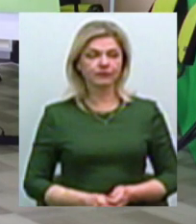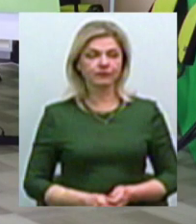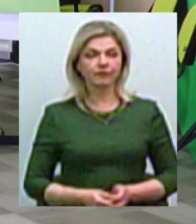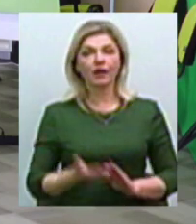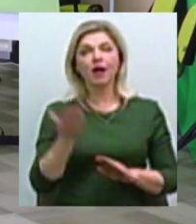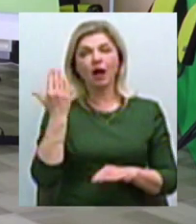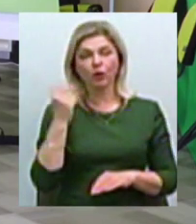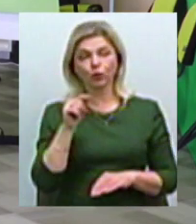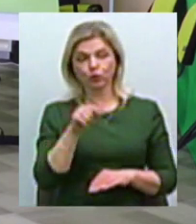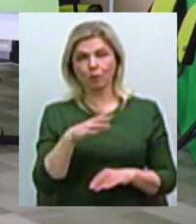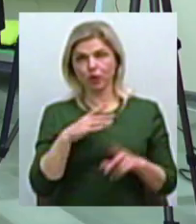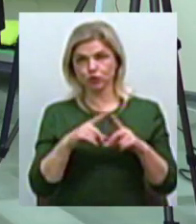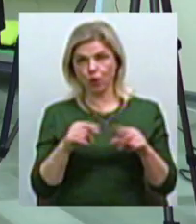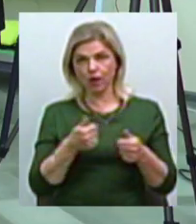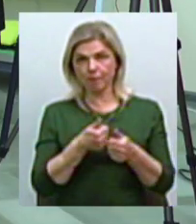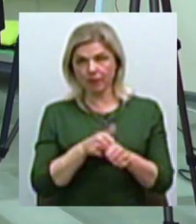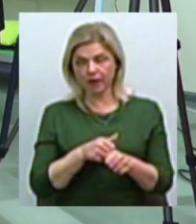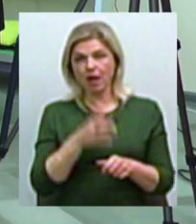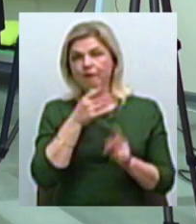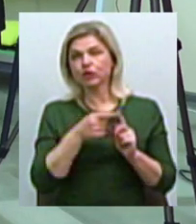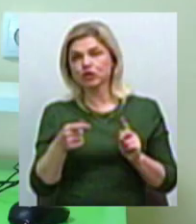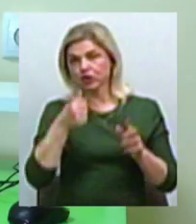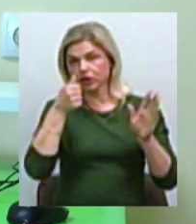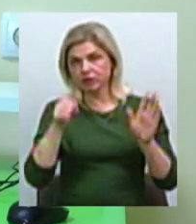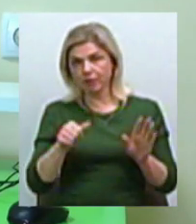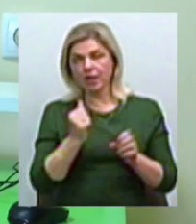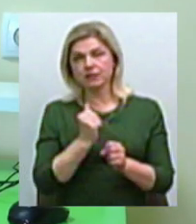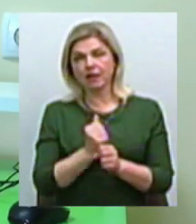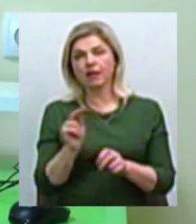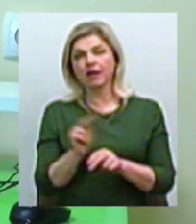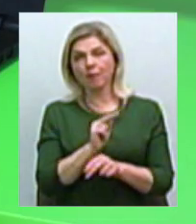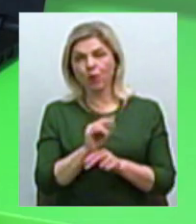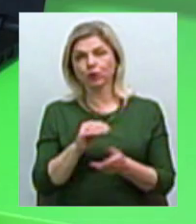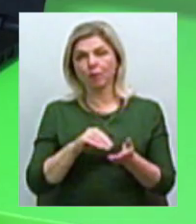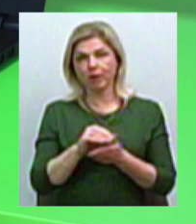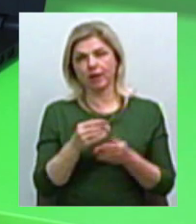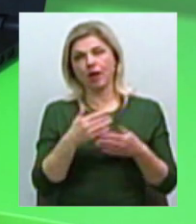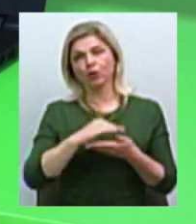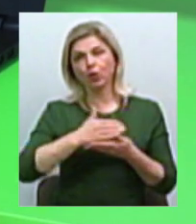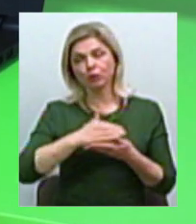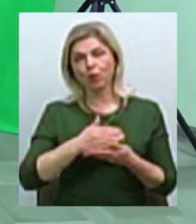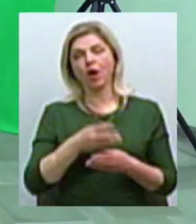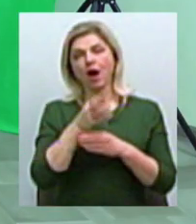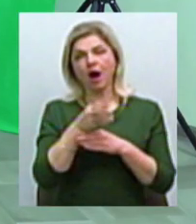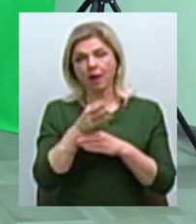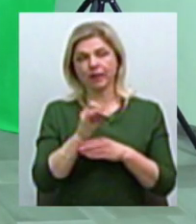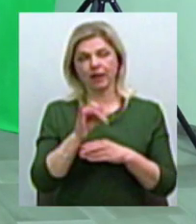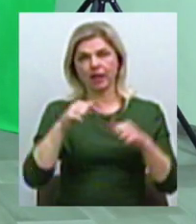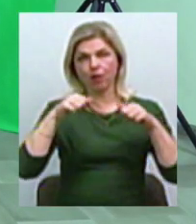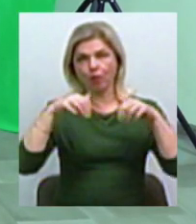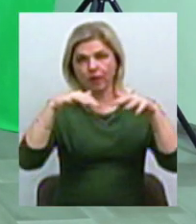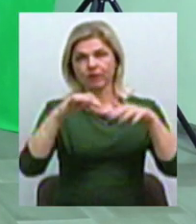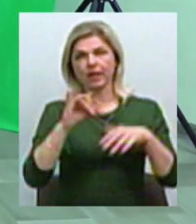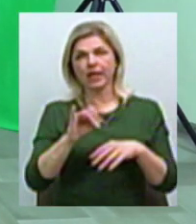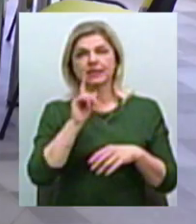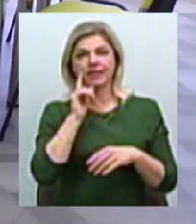Раніше тут була шкільна бібліотека. Протягом півроку у приміщенні зробили ремонт та придбали техніку. Ноутбуки, камери та систему освітлення повісили